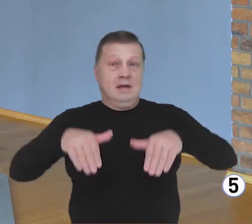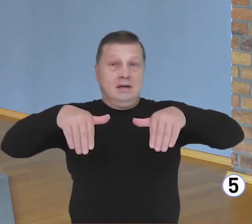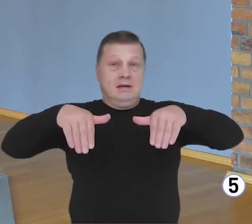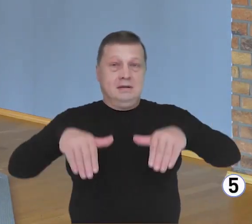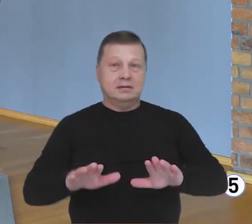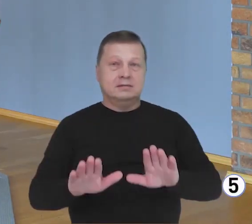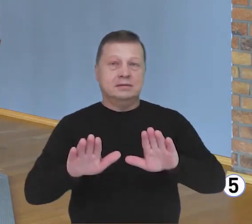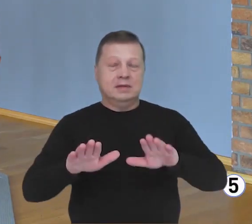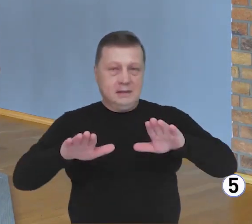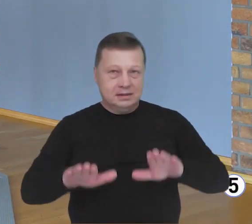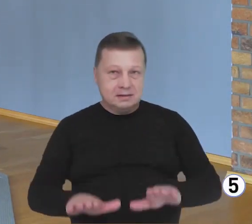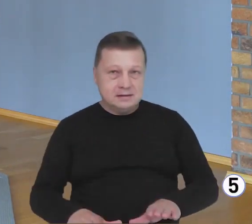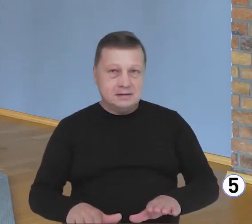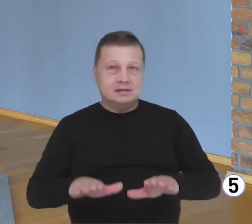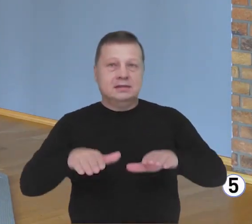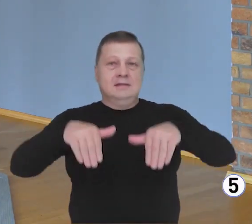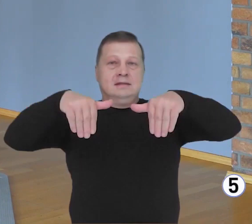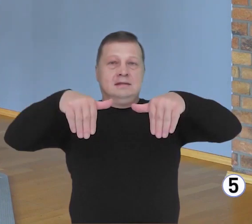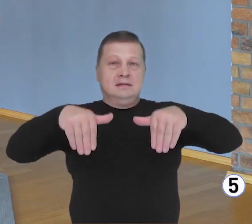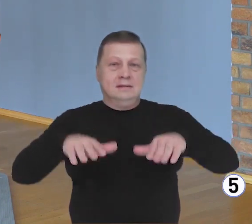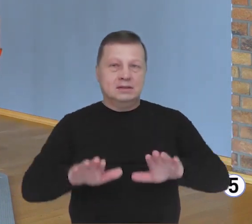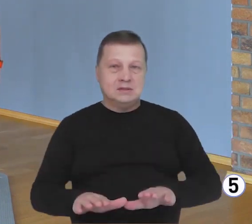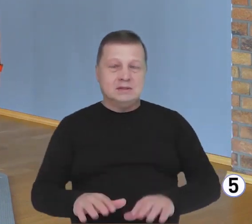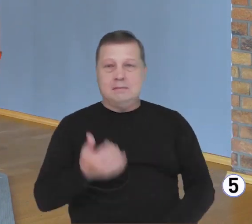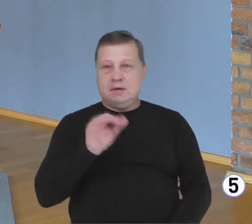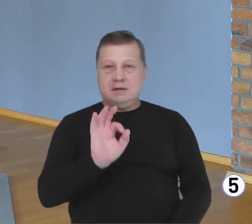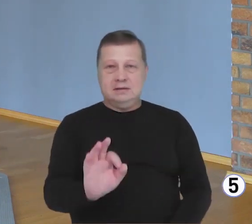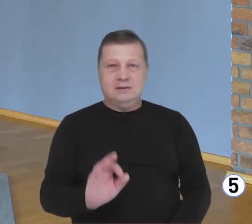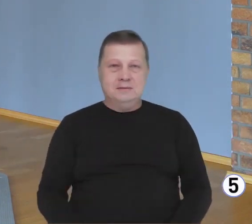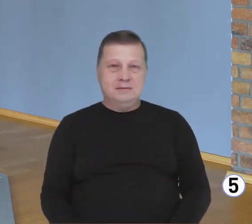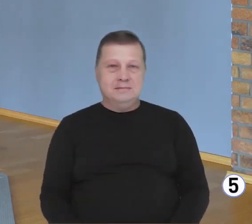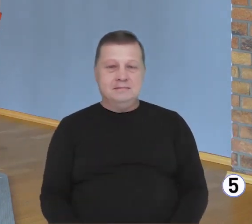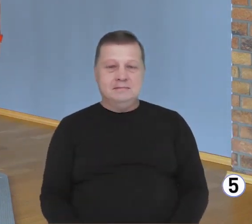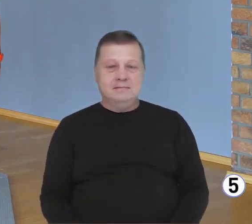Wspięcie na palce, półprzysiad. Bardzo dobrze.